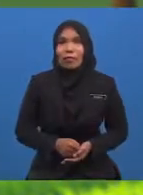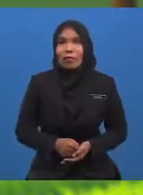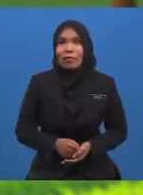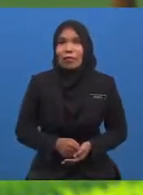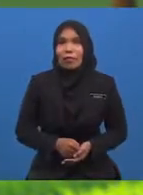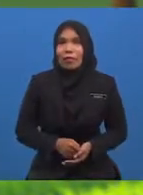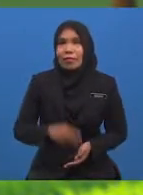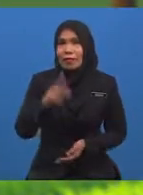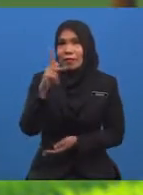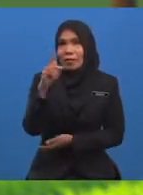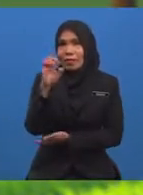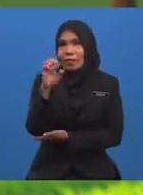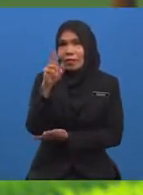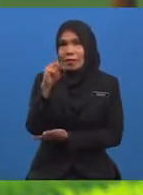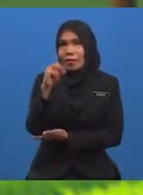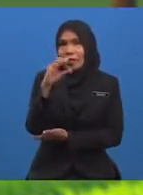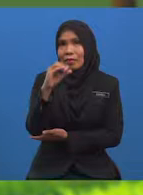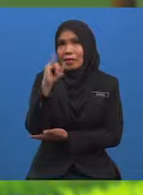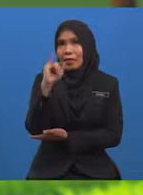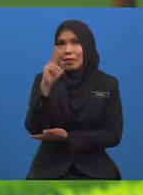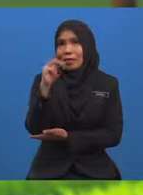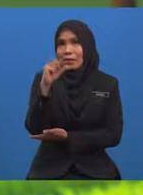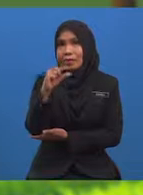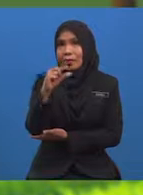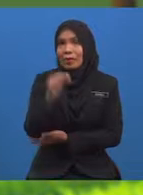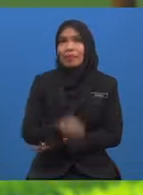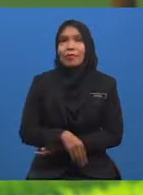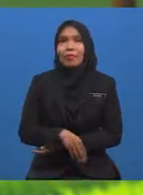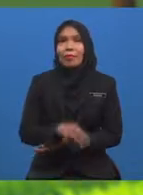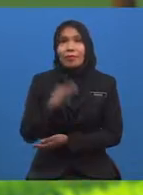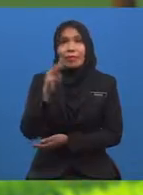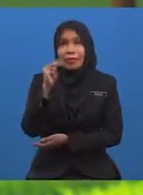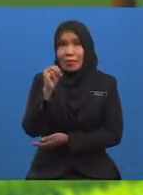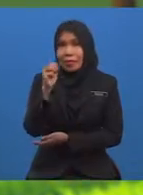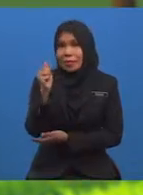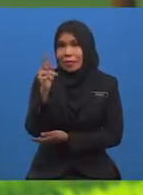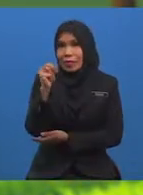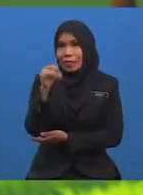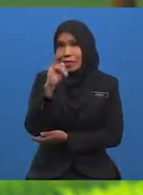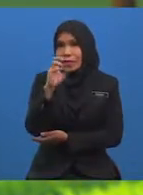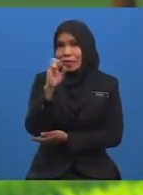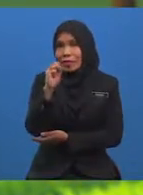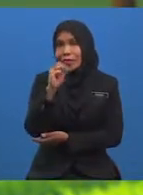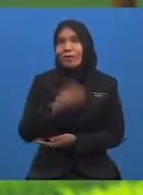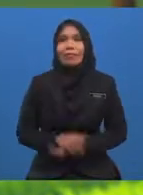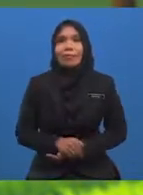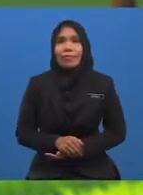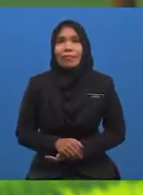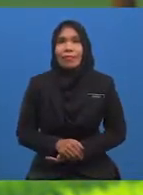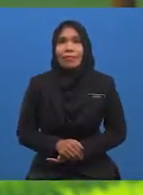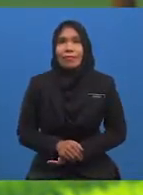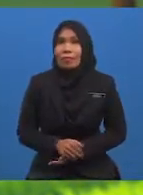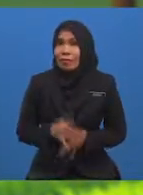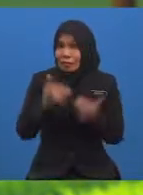keracunan makanan. Sehingga sekarang, manusia masih lagi menggunakan air